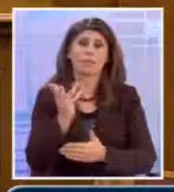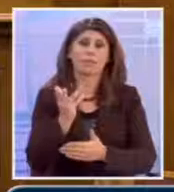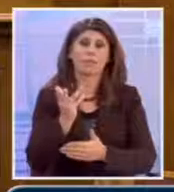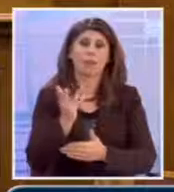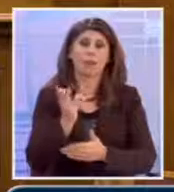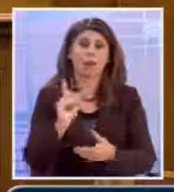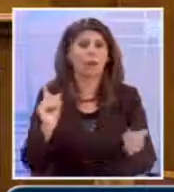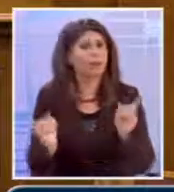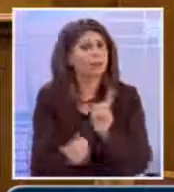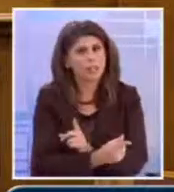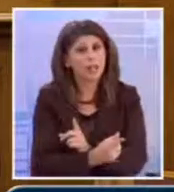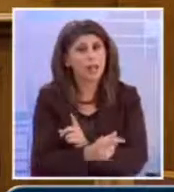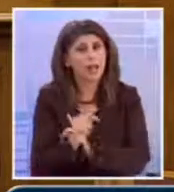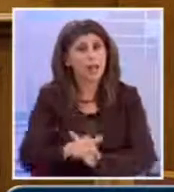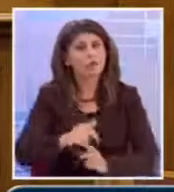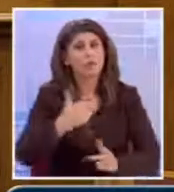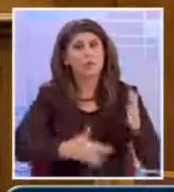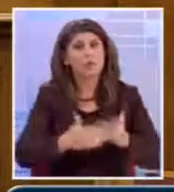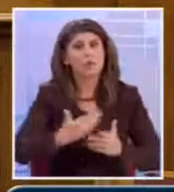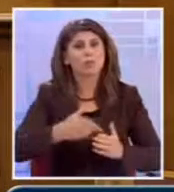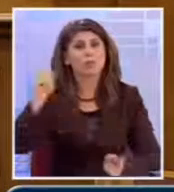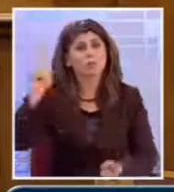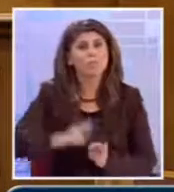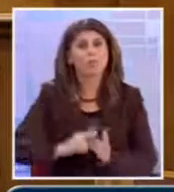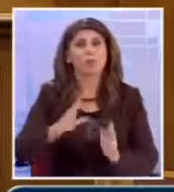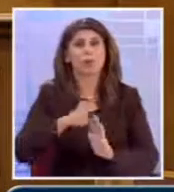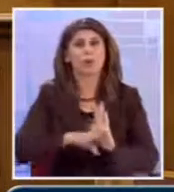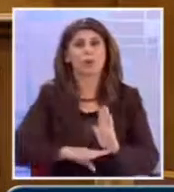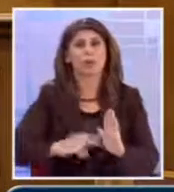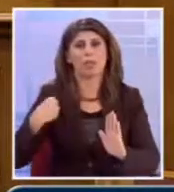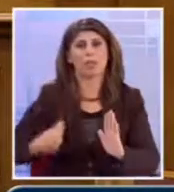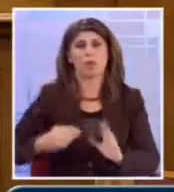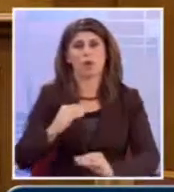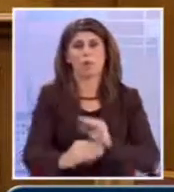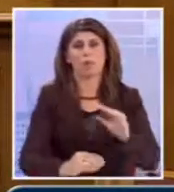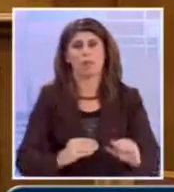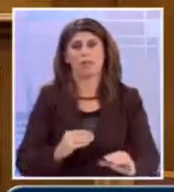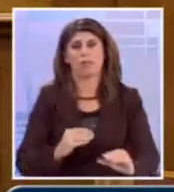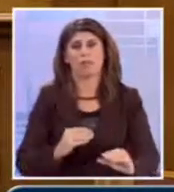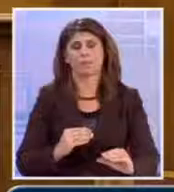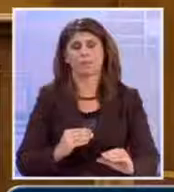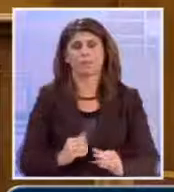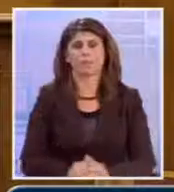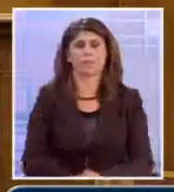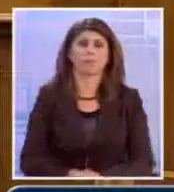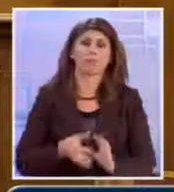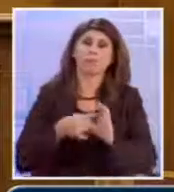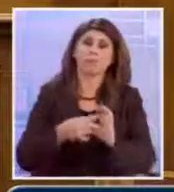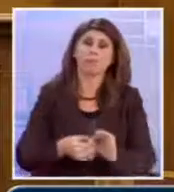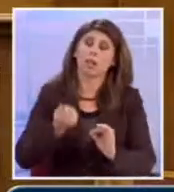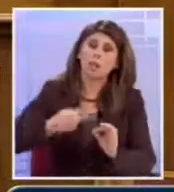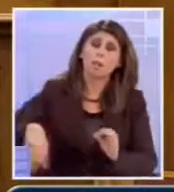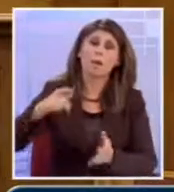αντίθετα, μειώνει το πρόγραμμα των δημοσίων επενδύσεων. Συνεχίζει την υπερφορολόγηση